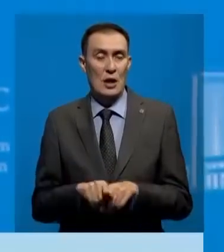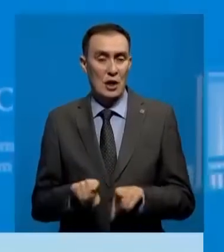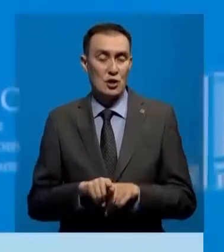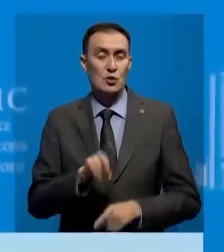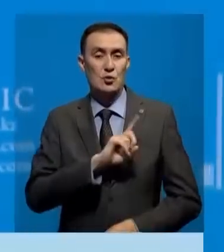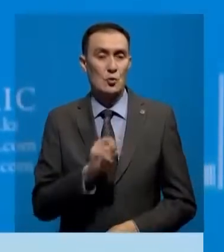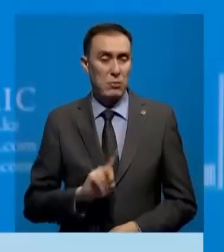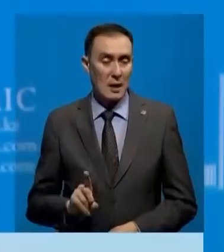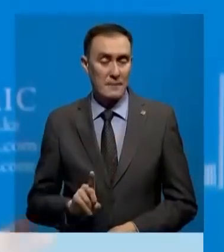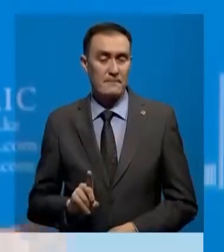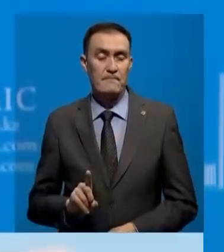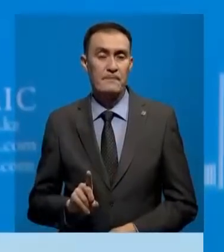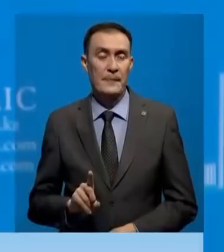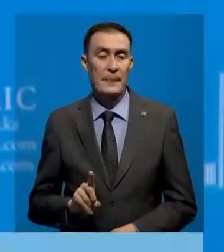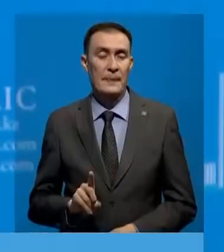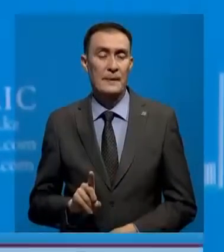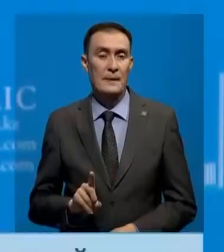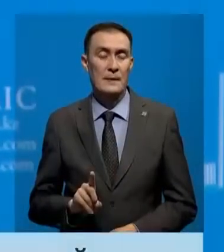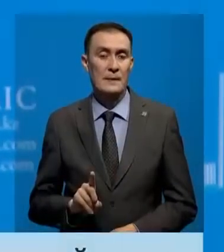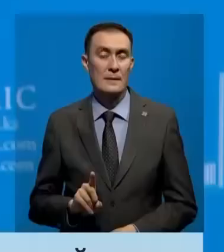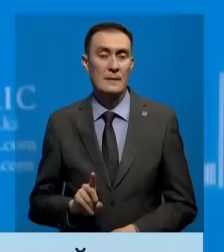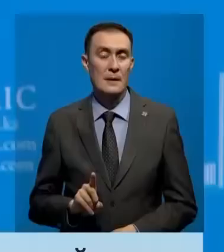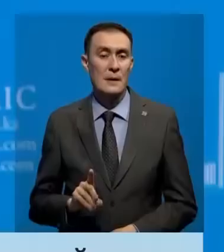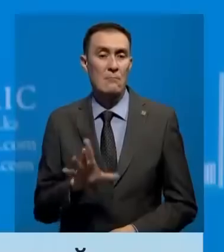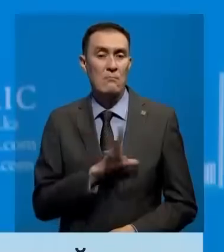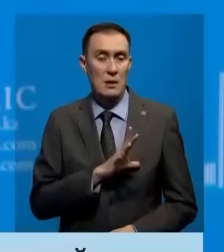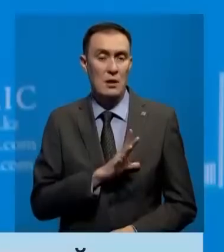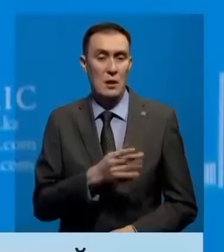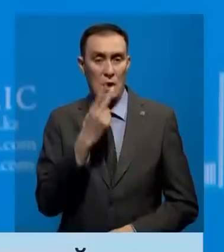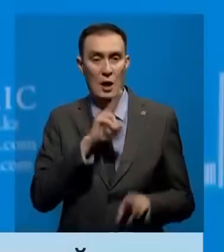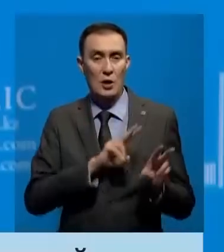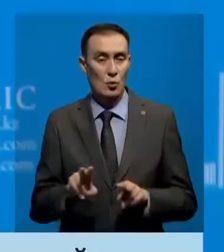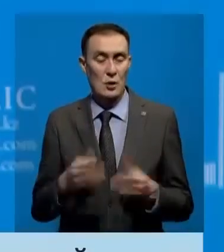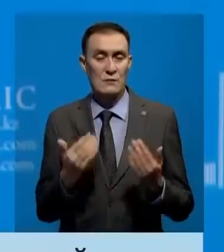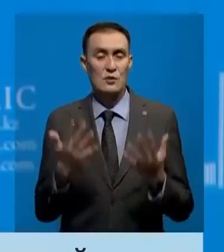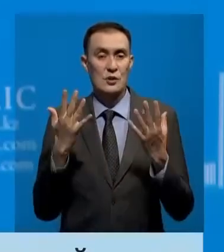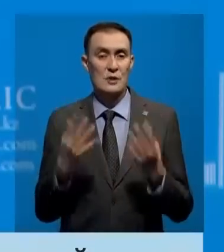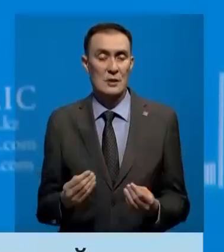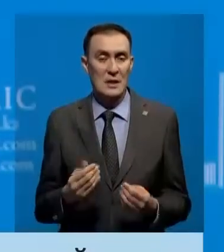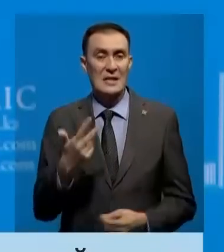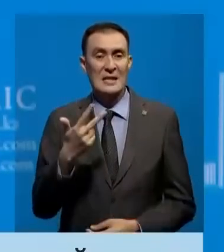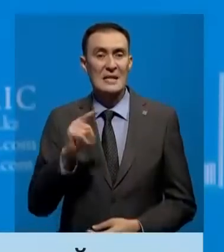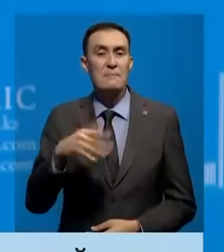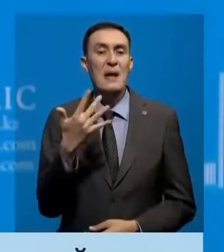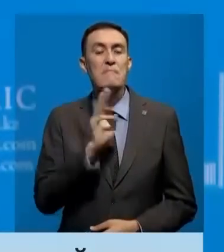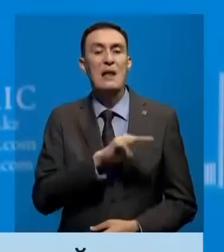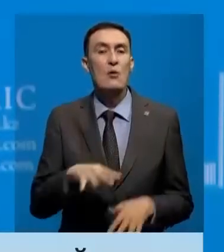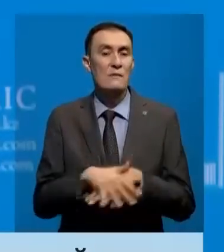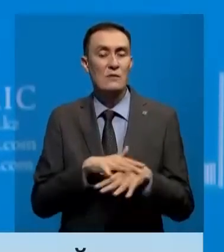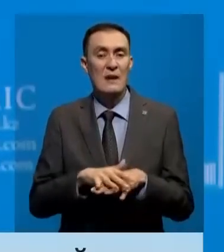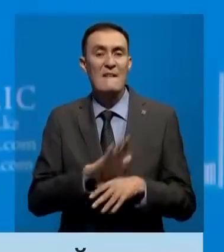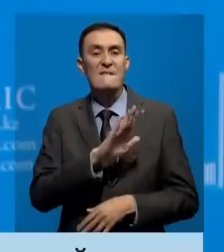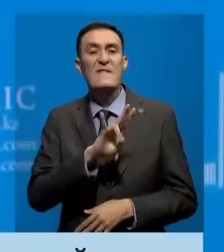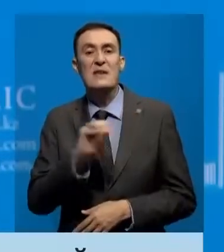чтобы, скажем, был какой-то контроль. На сегодняшний день 3,5 миллиона человек вне